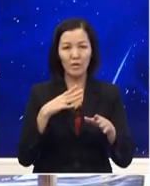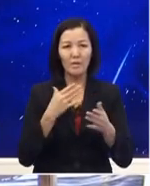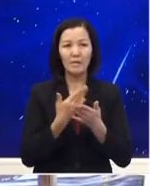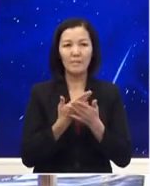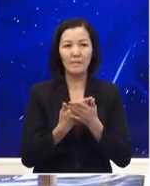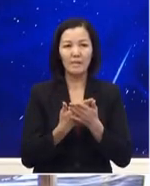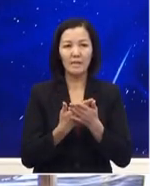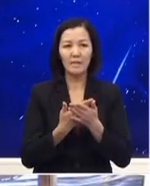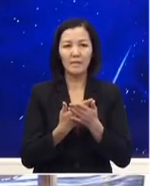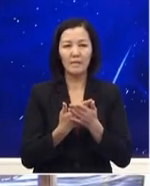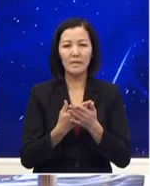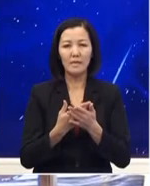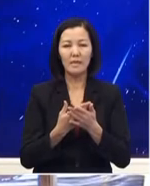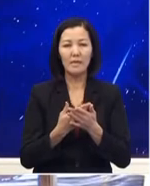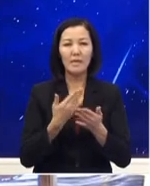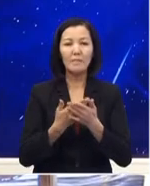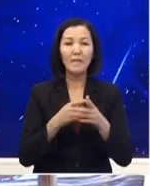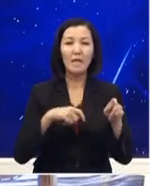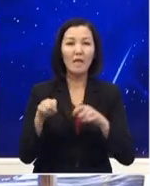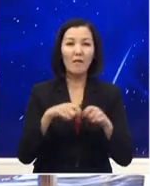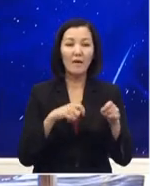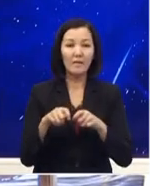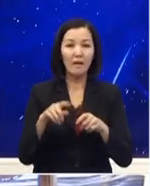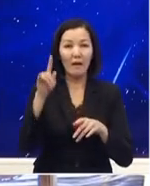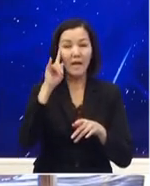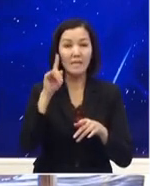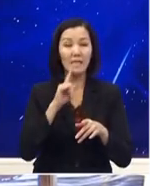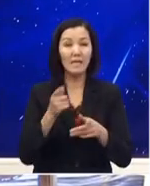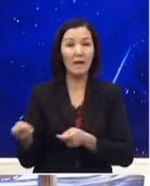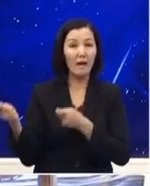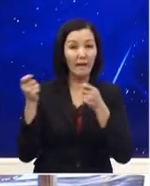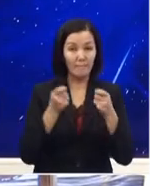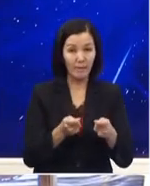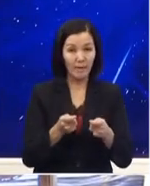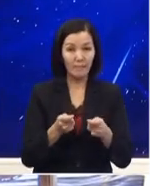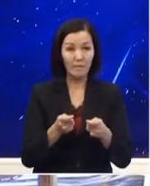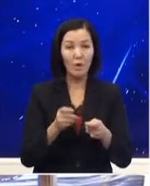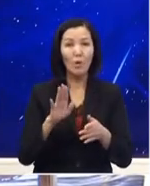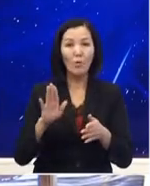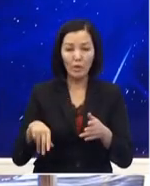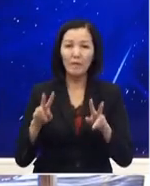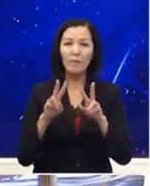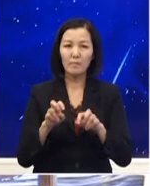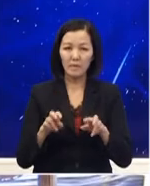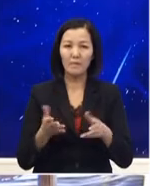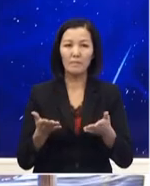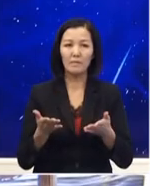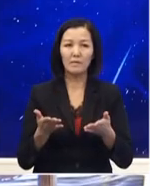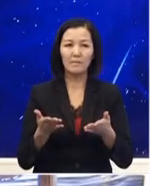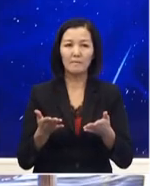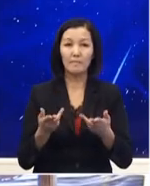Мысалы, кез келген өнімді біз ең алдымен елге кіргіземіз де, сонан кейін тексереміз.